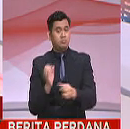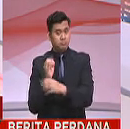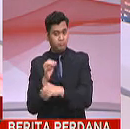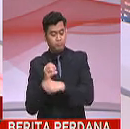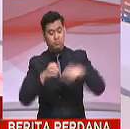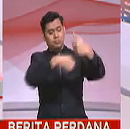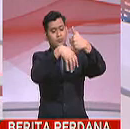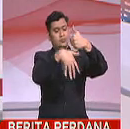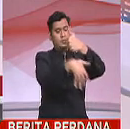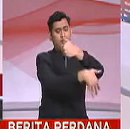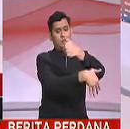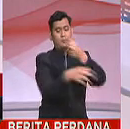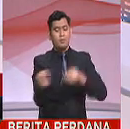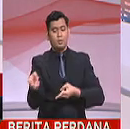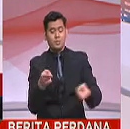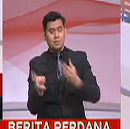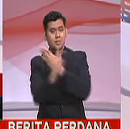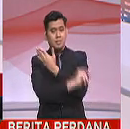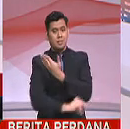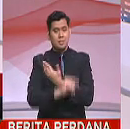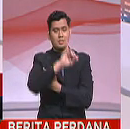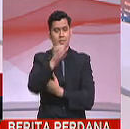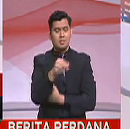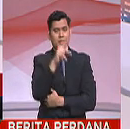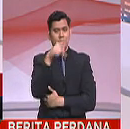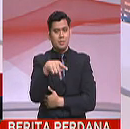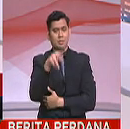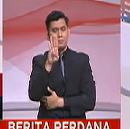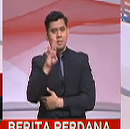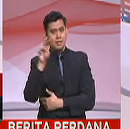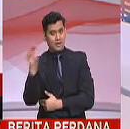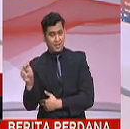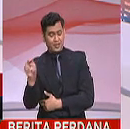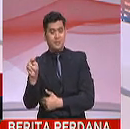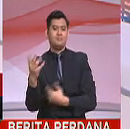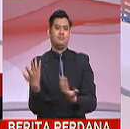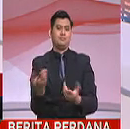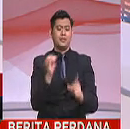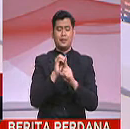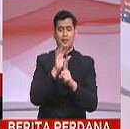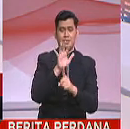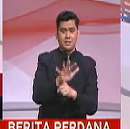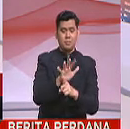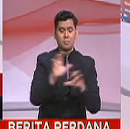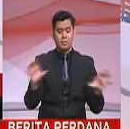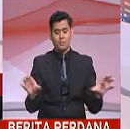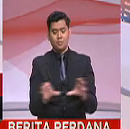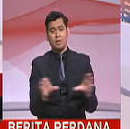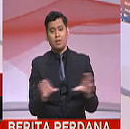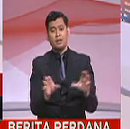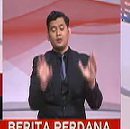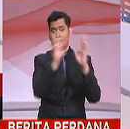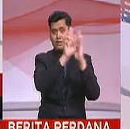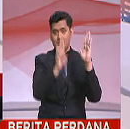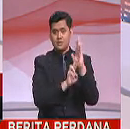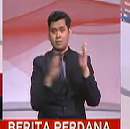Negeri JPBN amat diperlukan dalam membuat keputusan serta melaksanakan polisi baharu untuk kebaikan